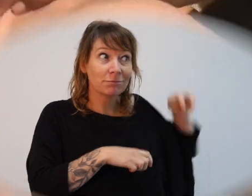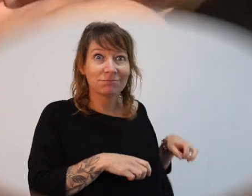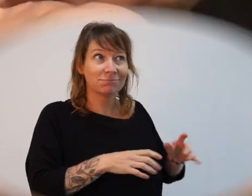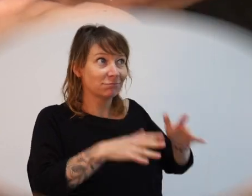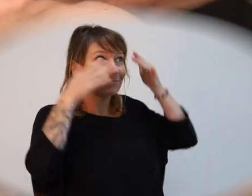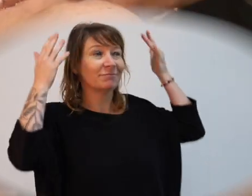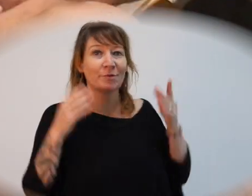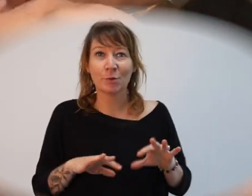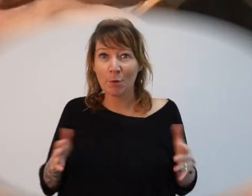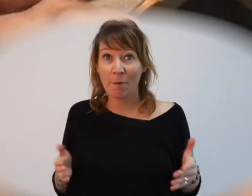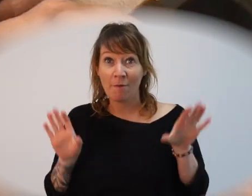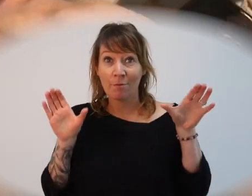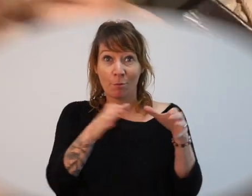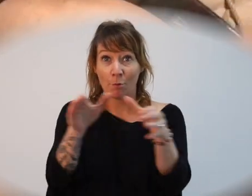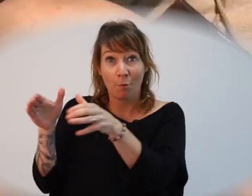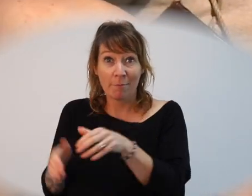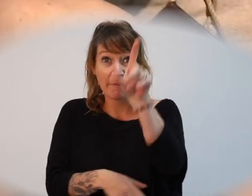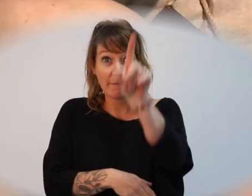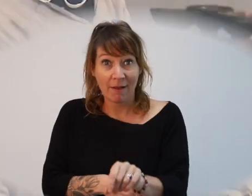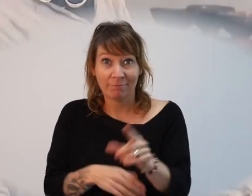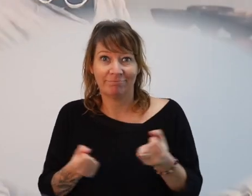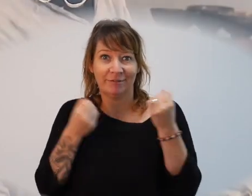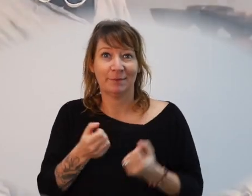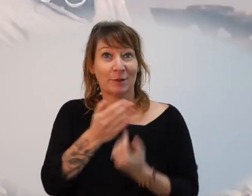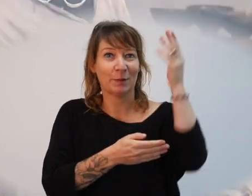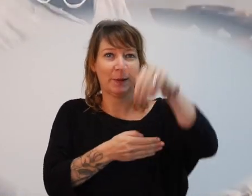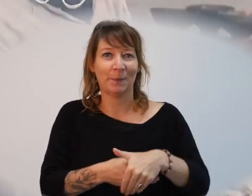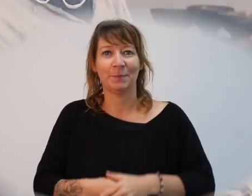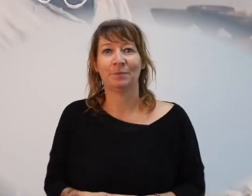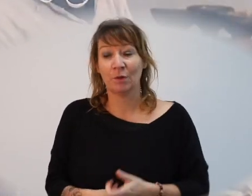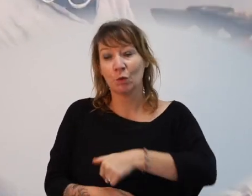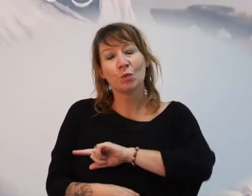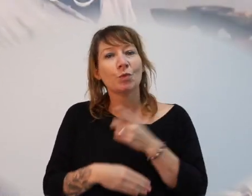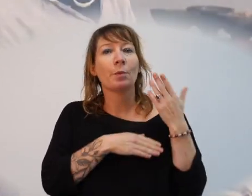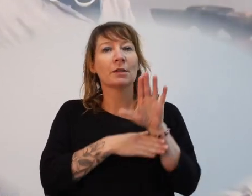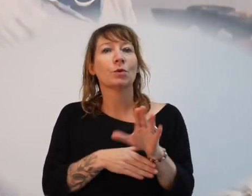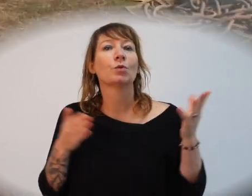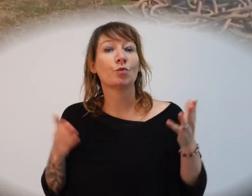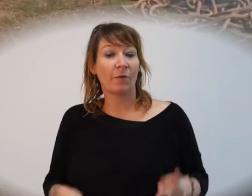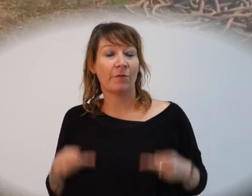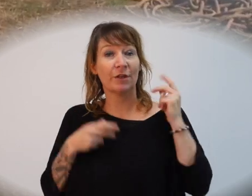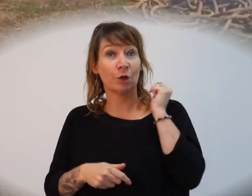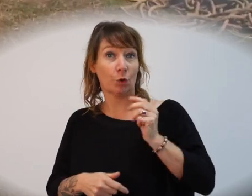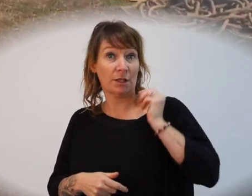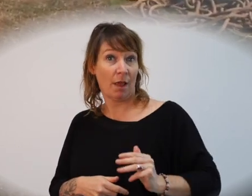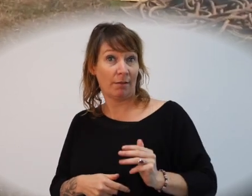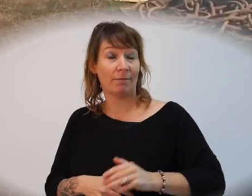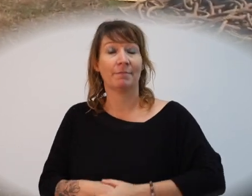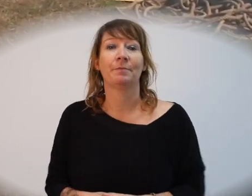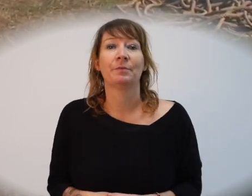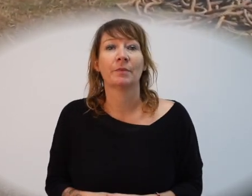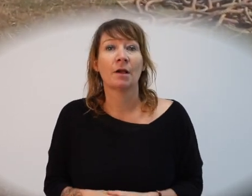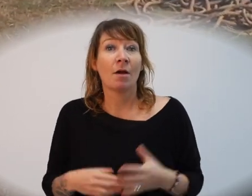rendu possible grâce à une vingtaine de troupes de reconstitution. On va présenter toute la vie quotidienne au sens